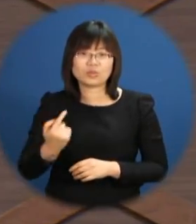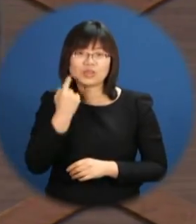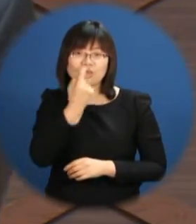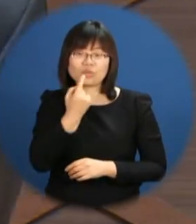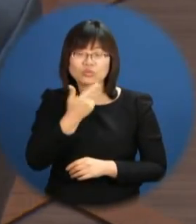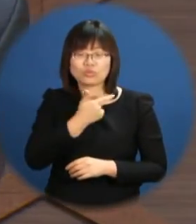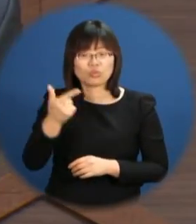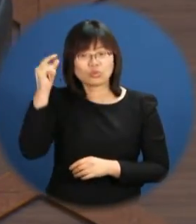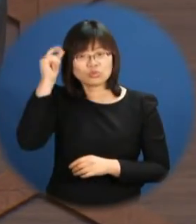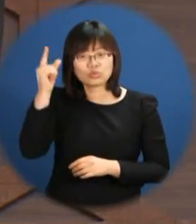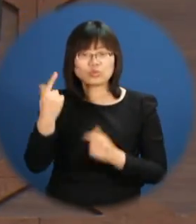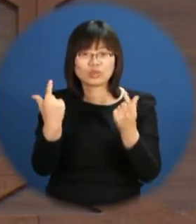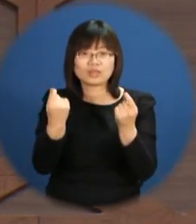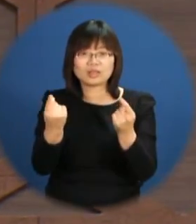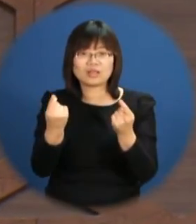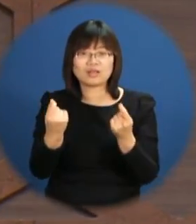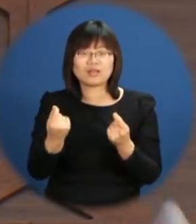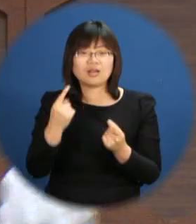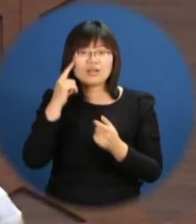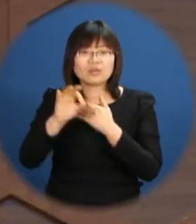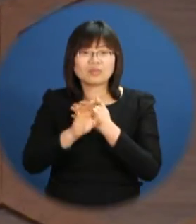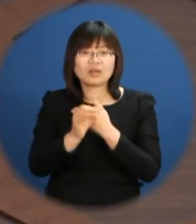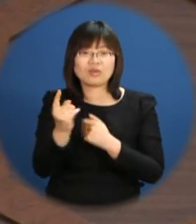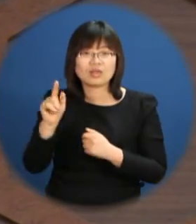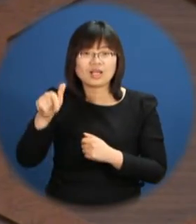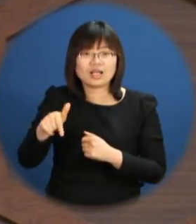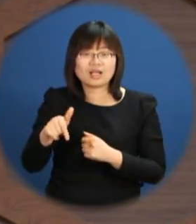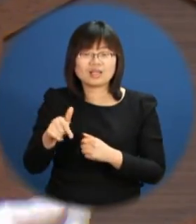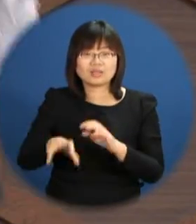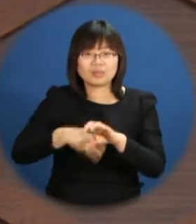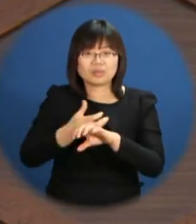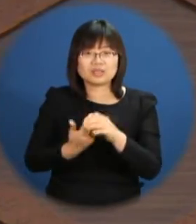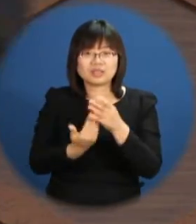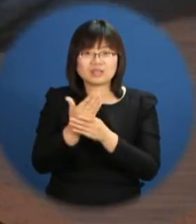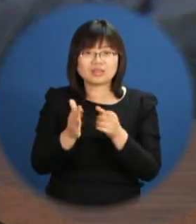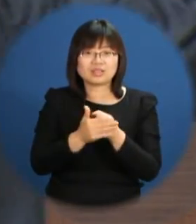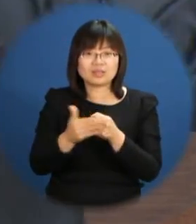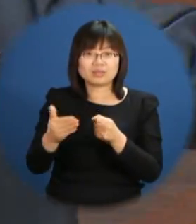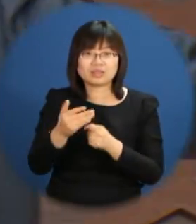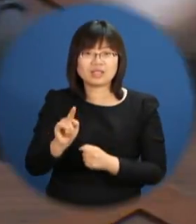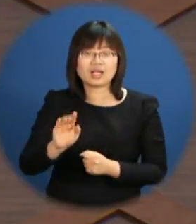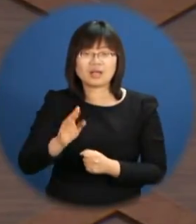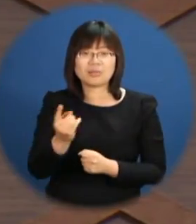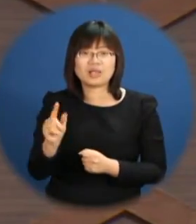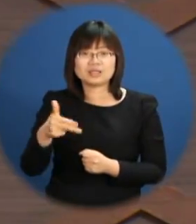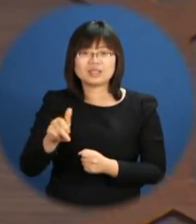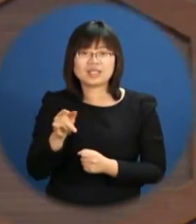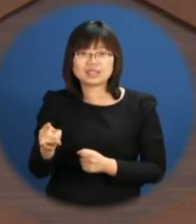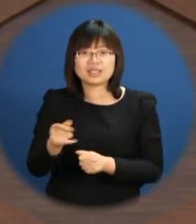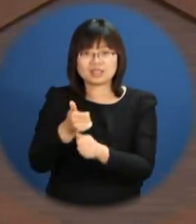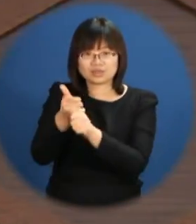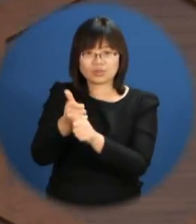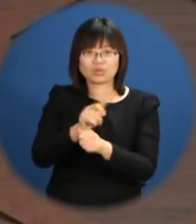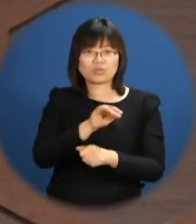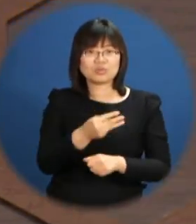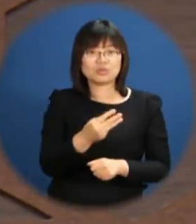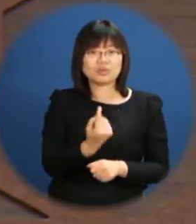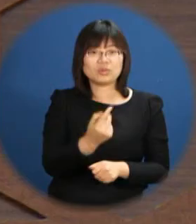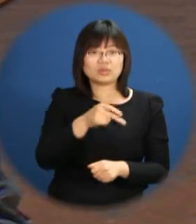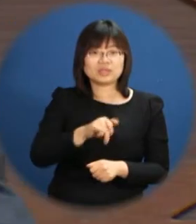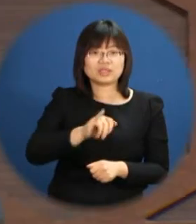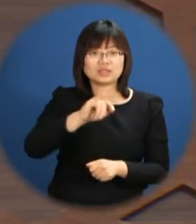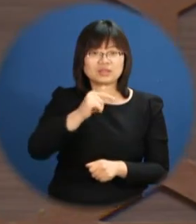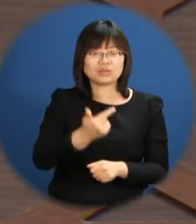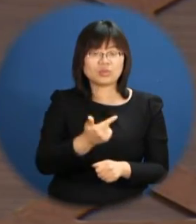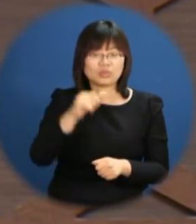훌륭했어 떤 것 같고 그런 거에 화학 혁명에 일어나서 나 부어 제가 2기 9 프로지 스톤은 많이 해 버렸네 야